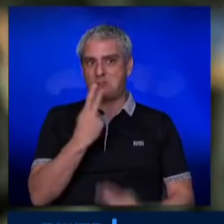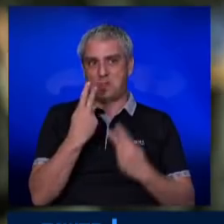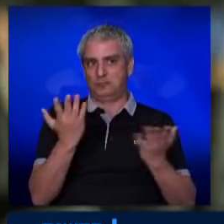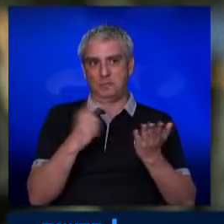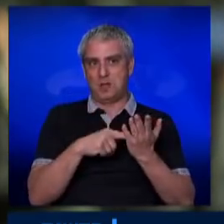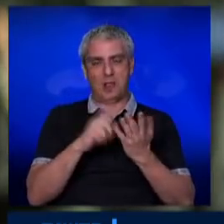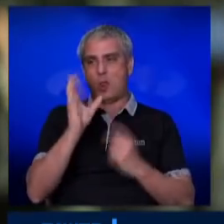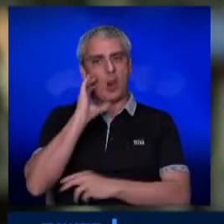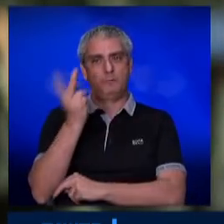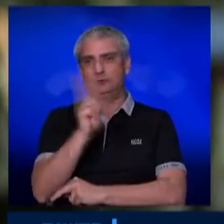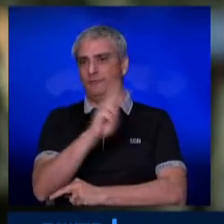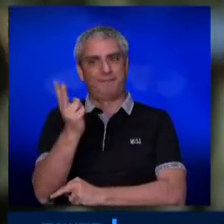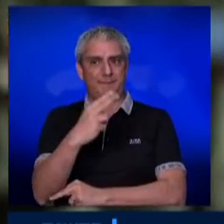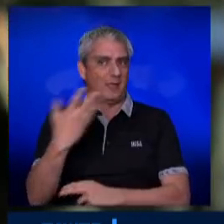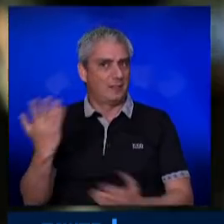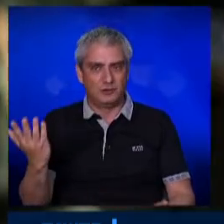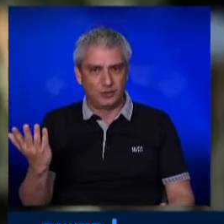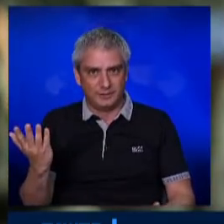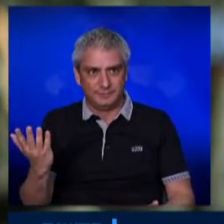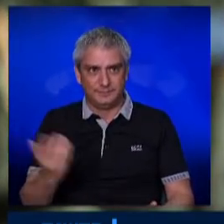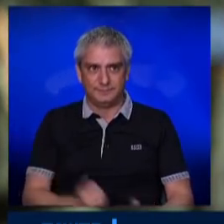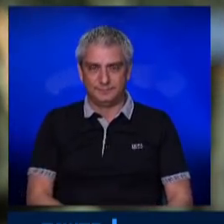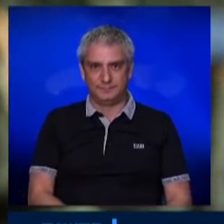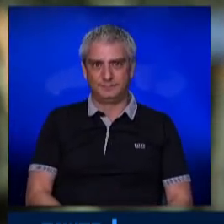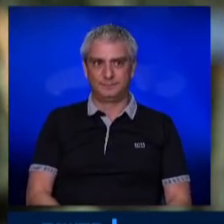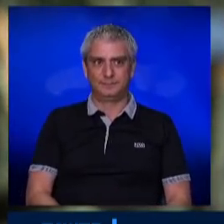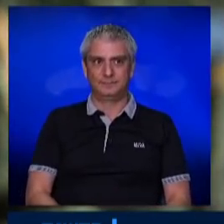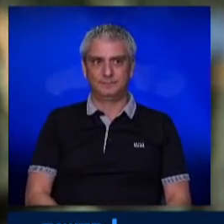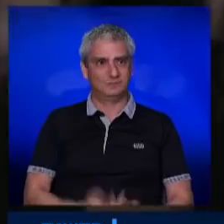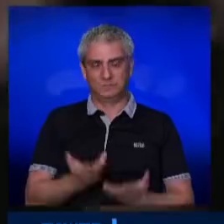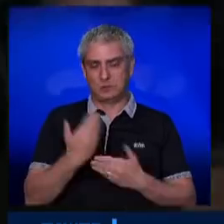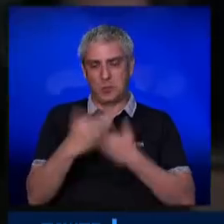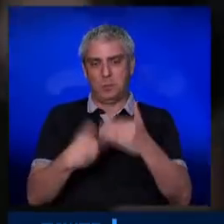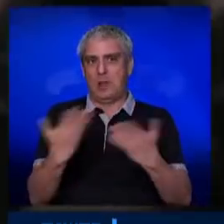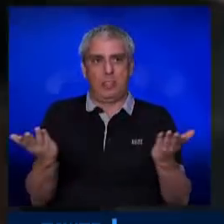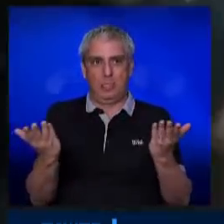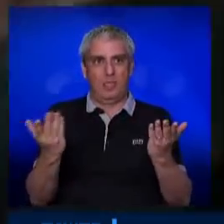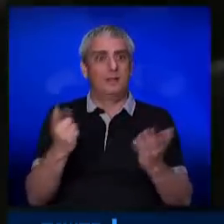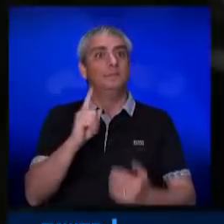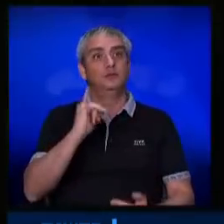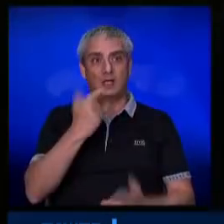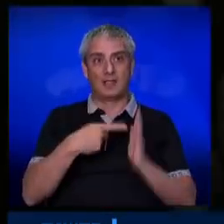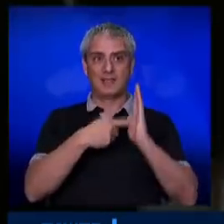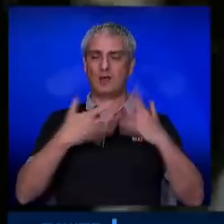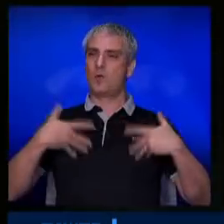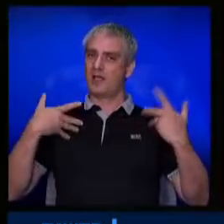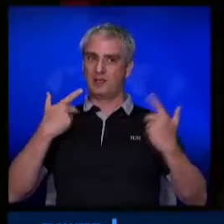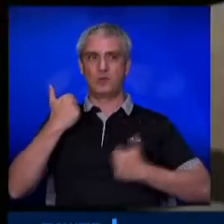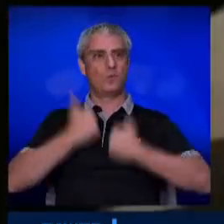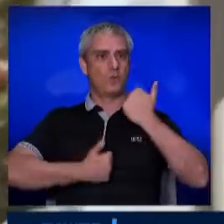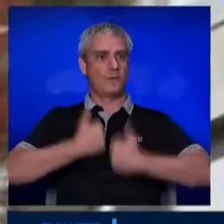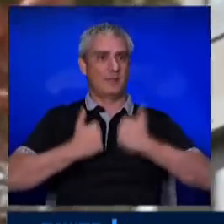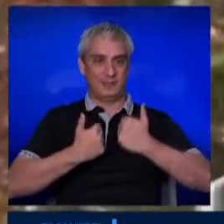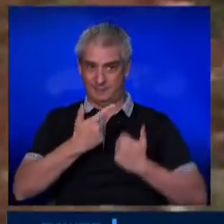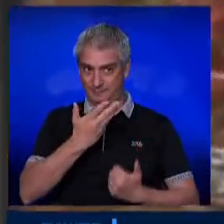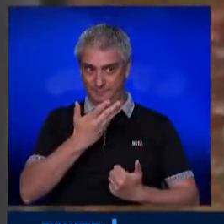construits parce que personne s'écoute en fait et ça mène jamais à rien. מי שכן שידרו חגיגיות הם המועמדות